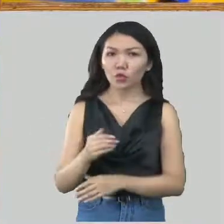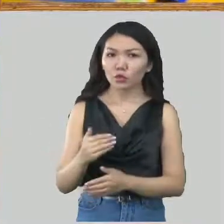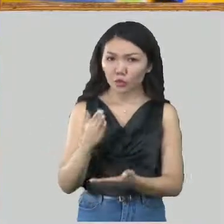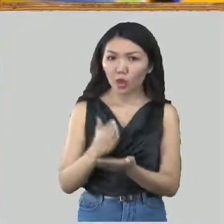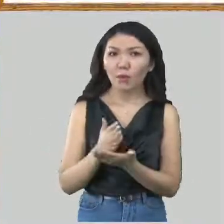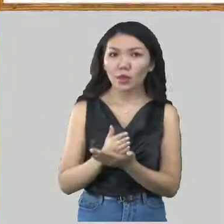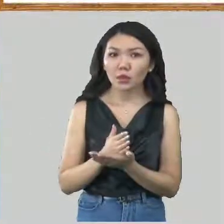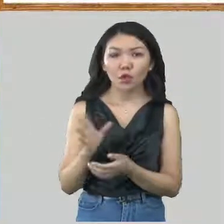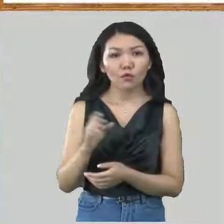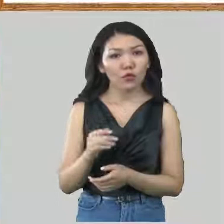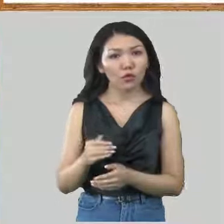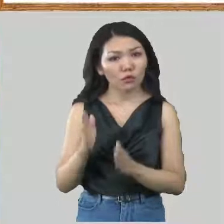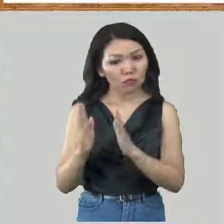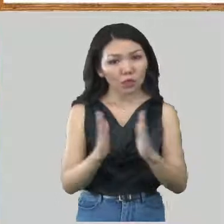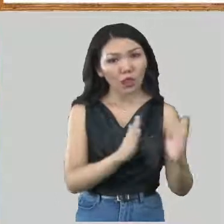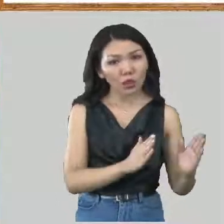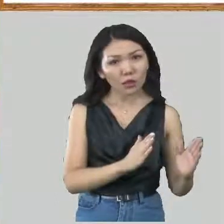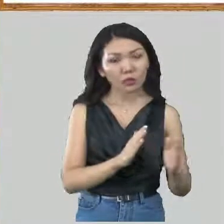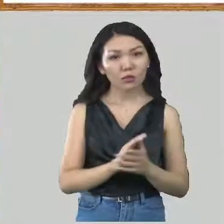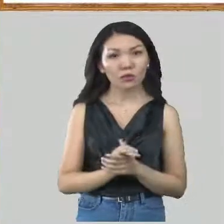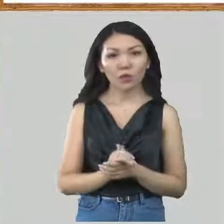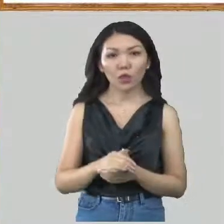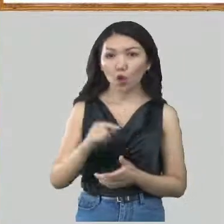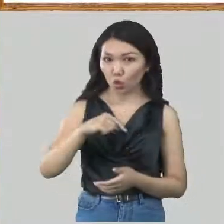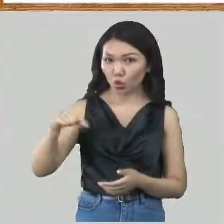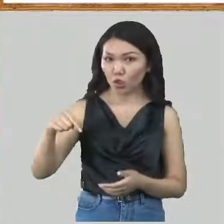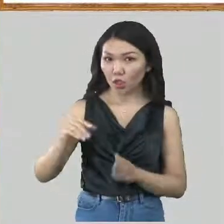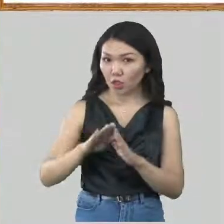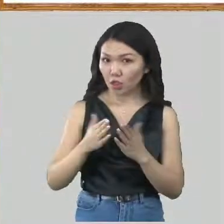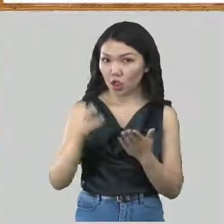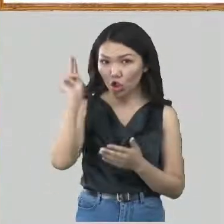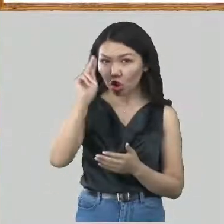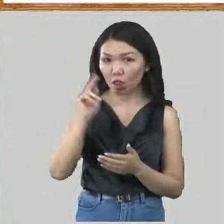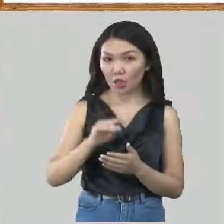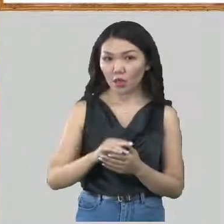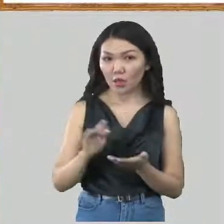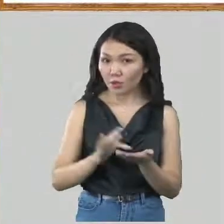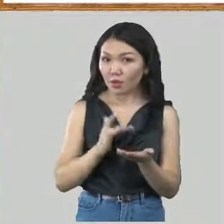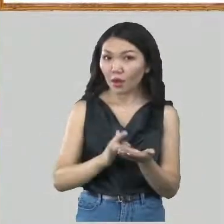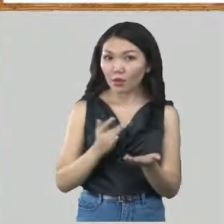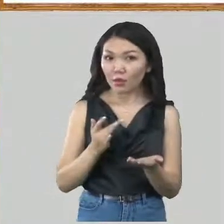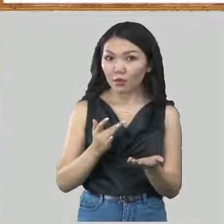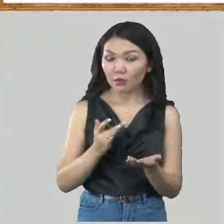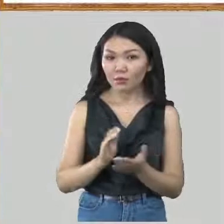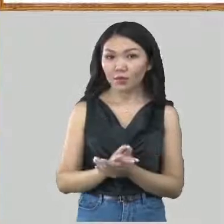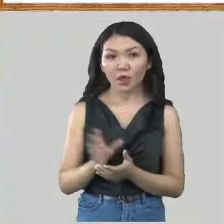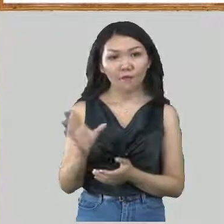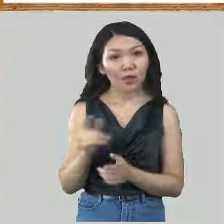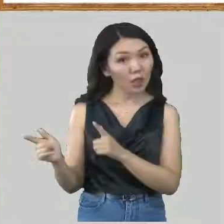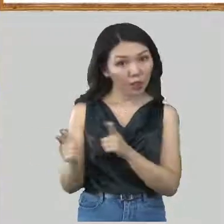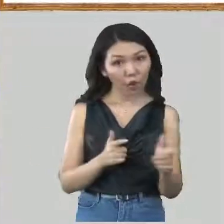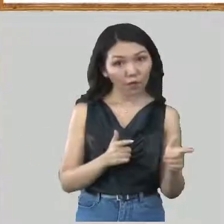месте? Все ли в порядке? Ручка, книжка и тетрадка. Все